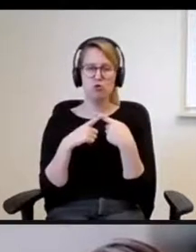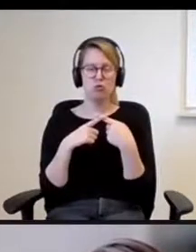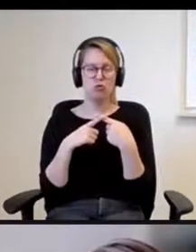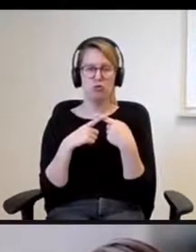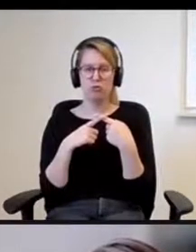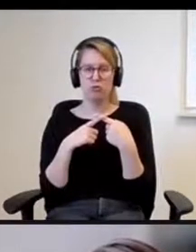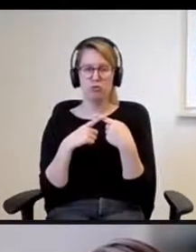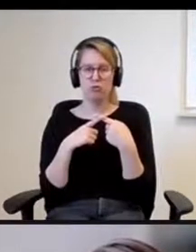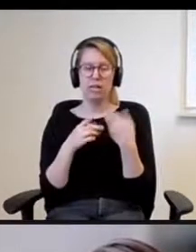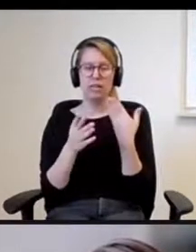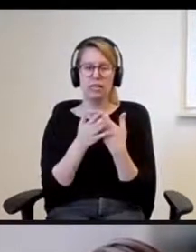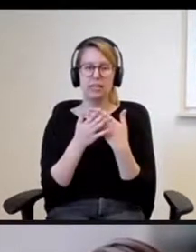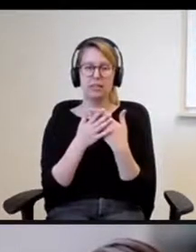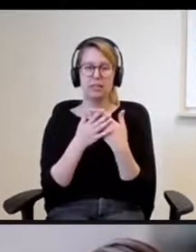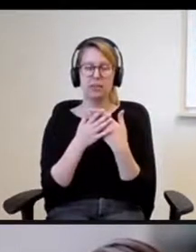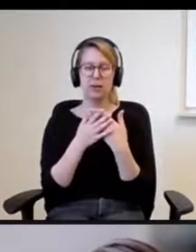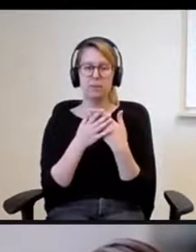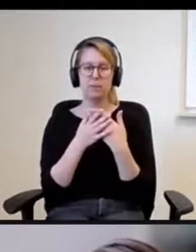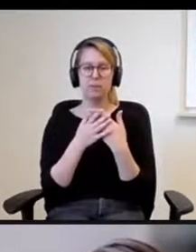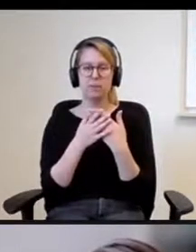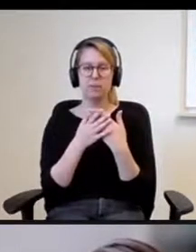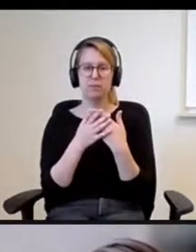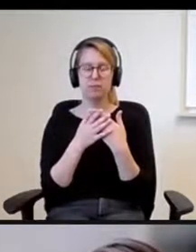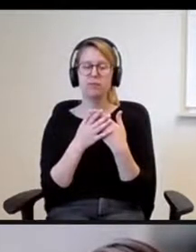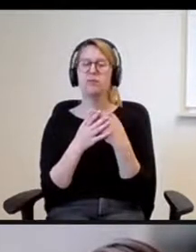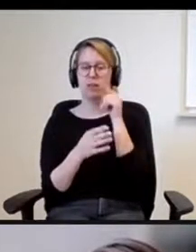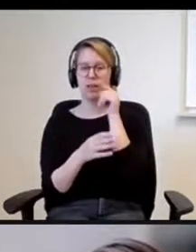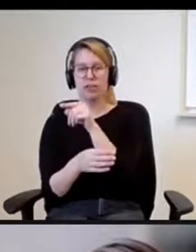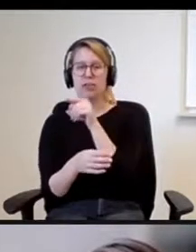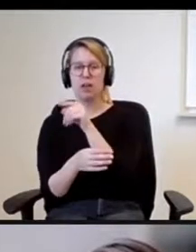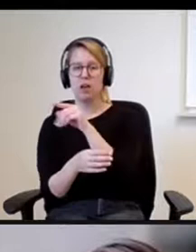von den Rechten von Menschen mit Behinderung weltweit.